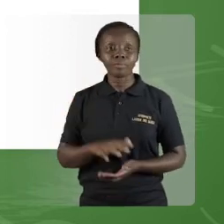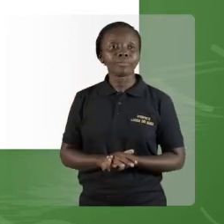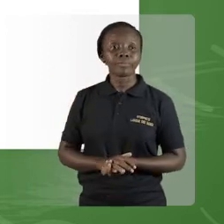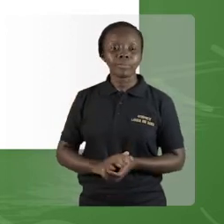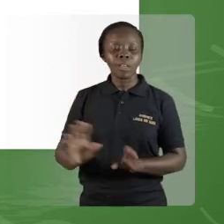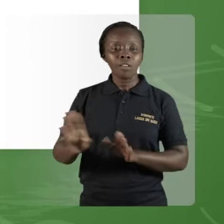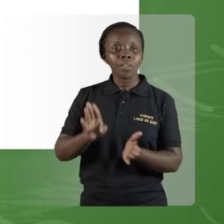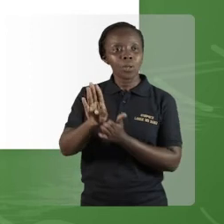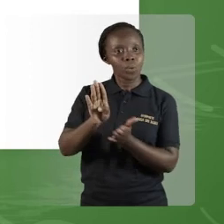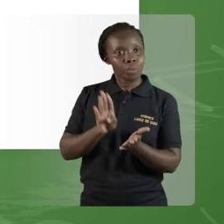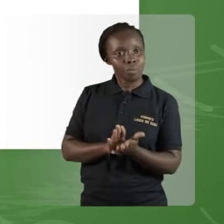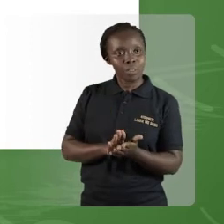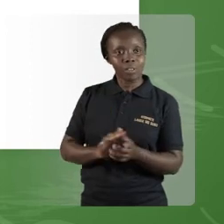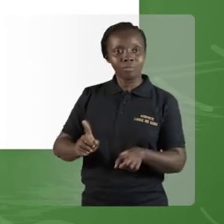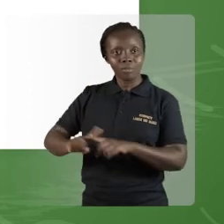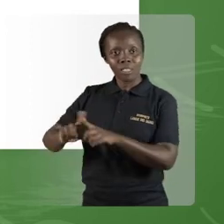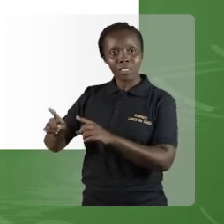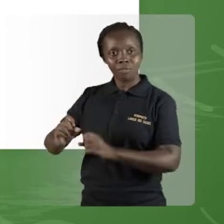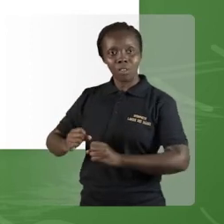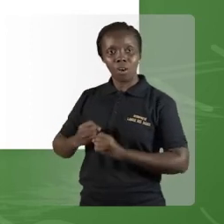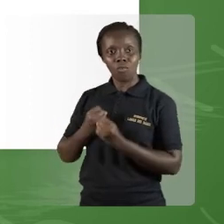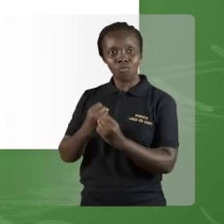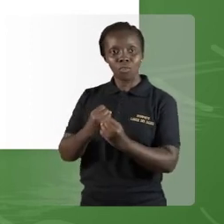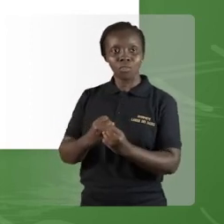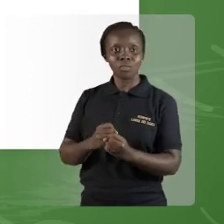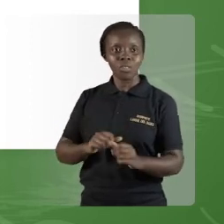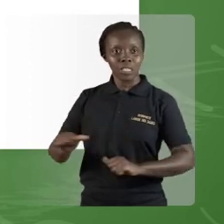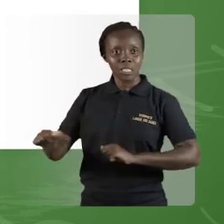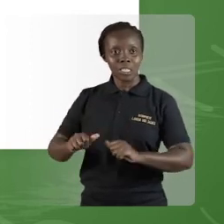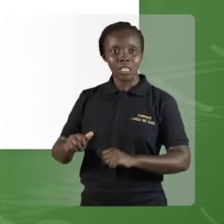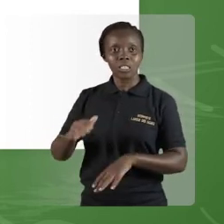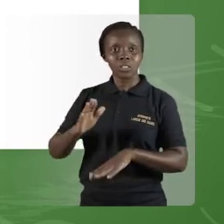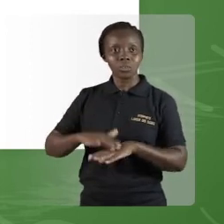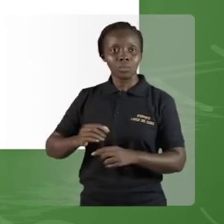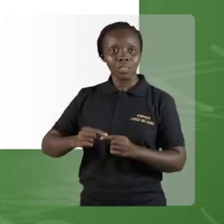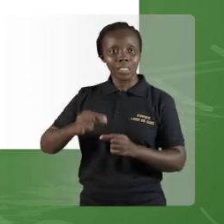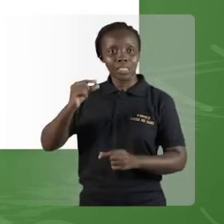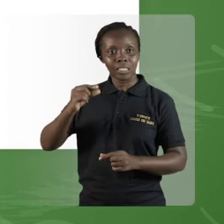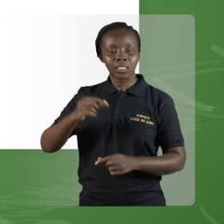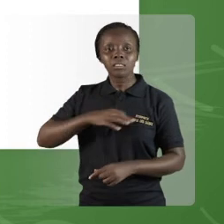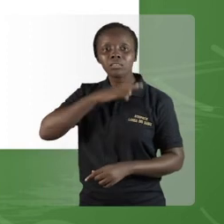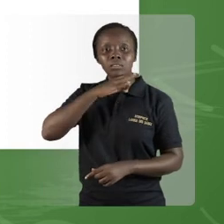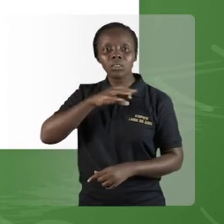Fait le bilan des forces s'exerçant sur la tige OA.